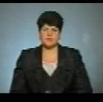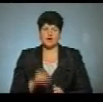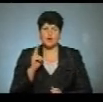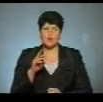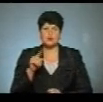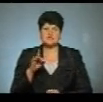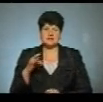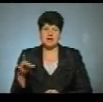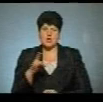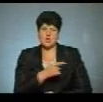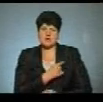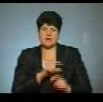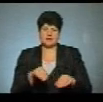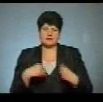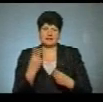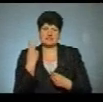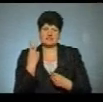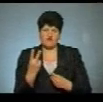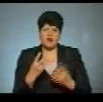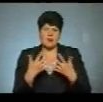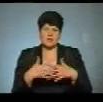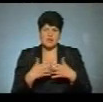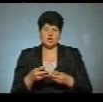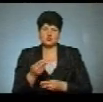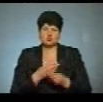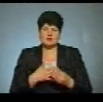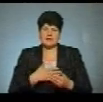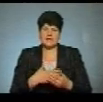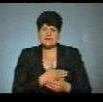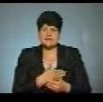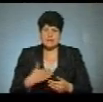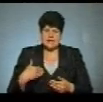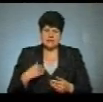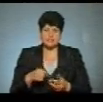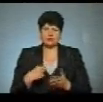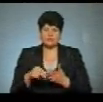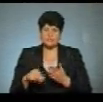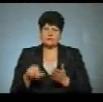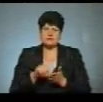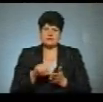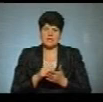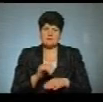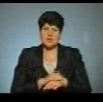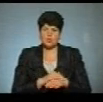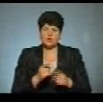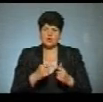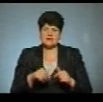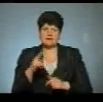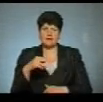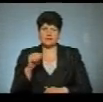Косівській районній лікарні передали два апарати штучної вентиляції легень. Їх придбали представники благодійної організації з